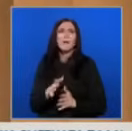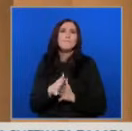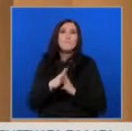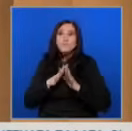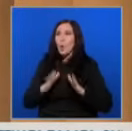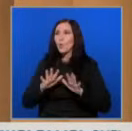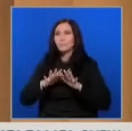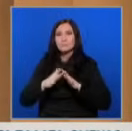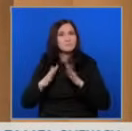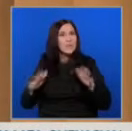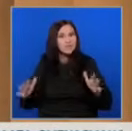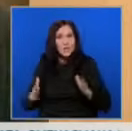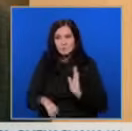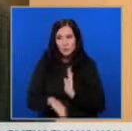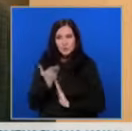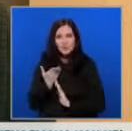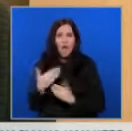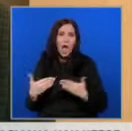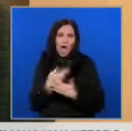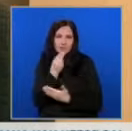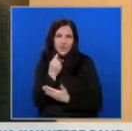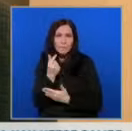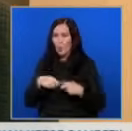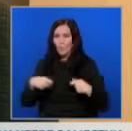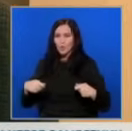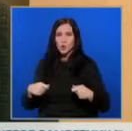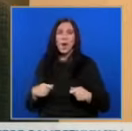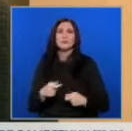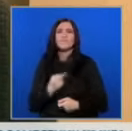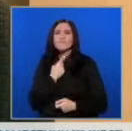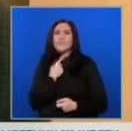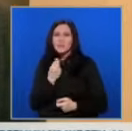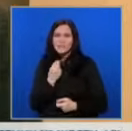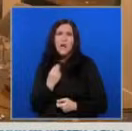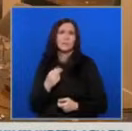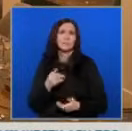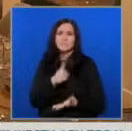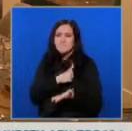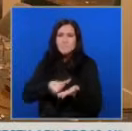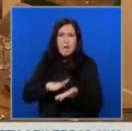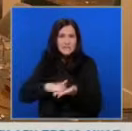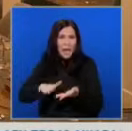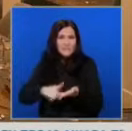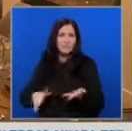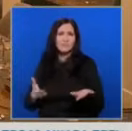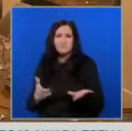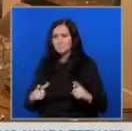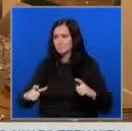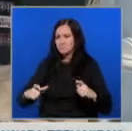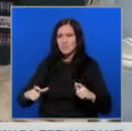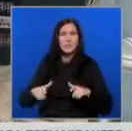скочиха. Вечерята е малко по-дълга. Десерт, мезета, питки, баници, напитки. Програмата е